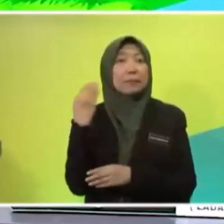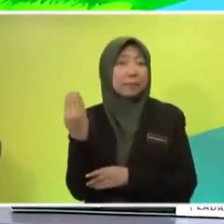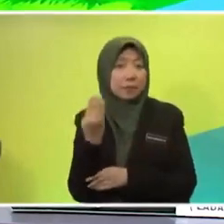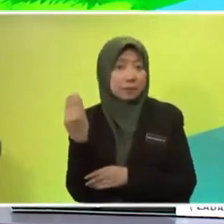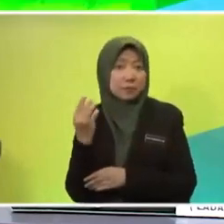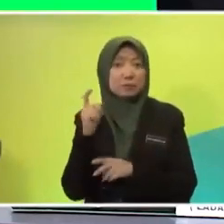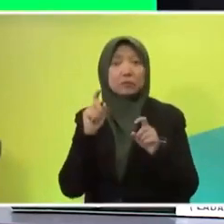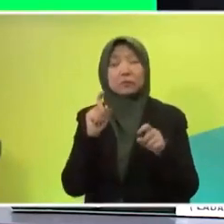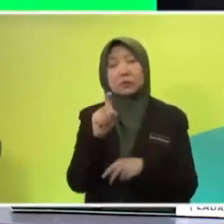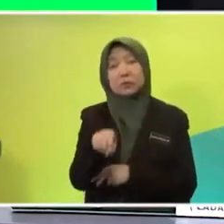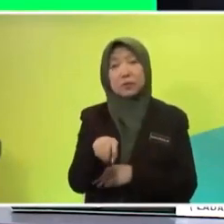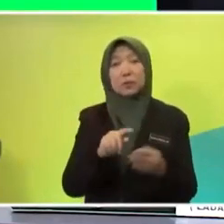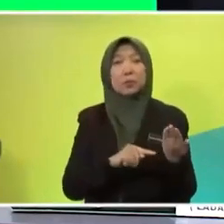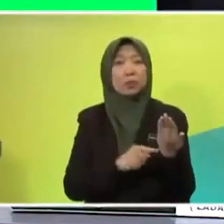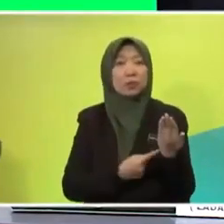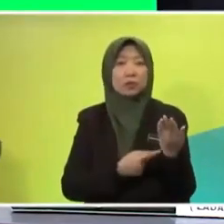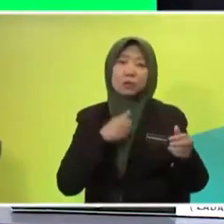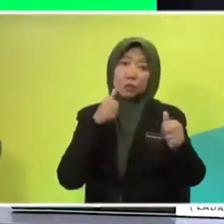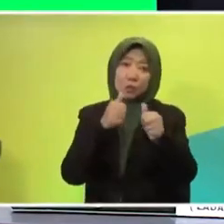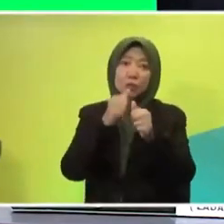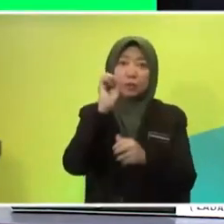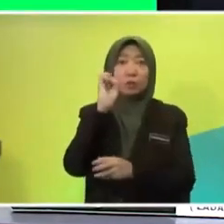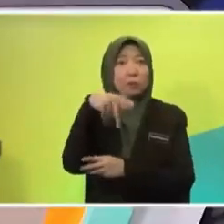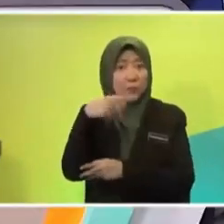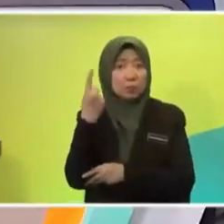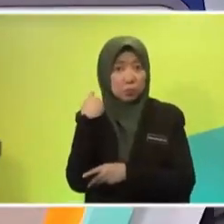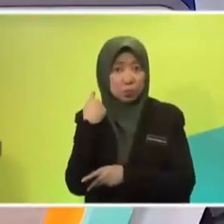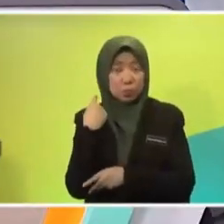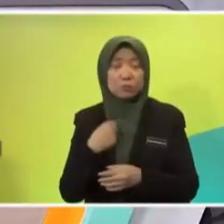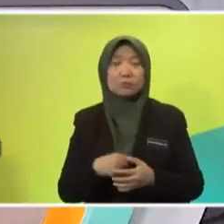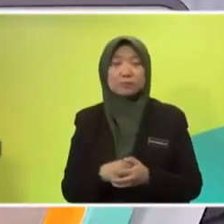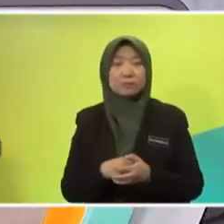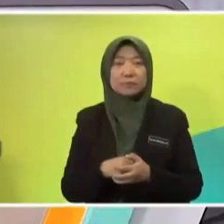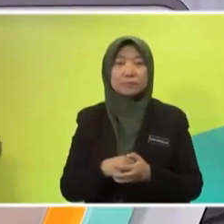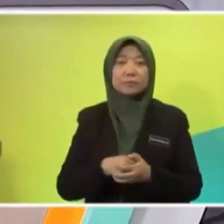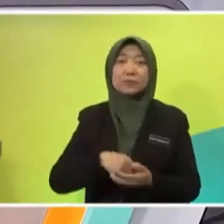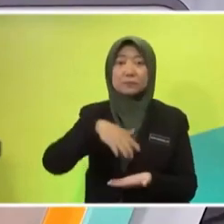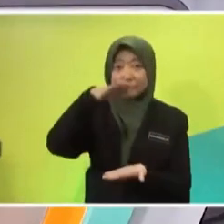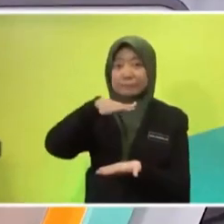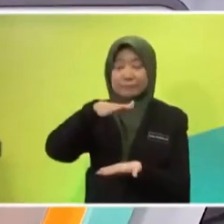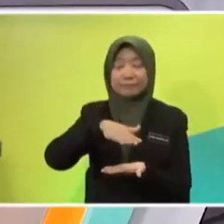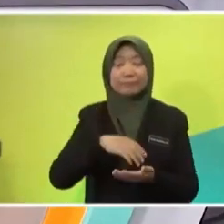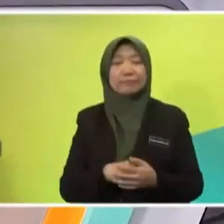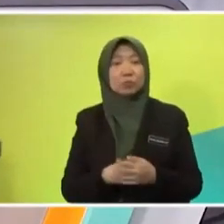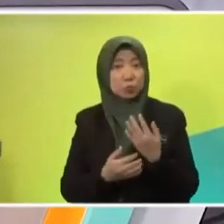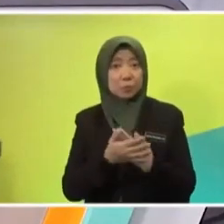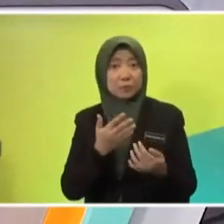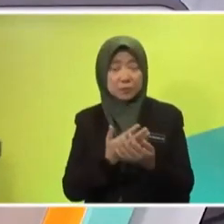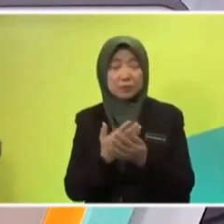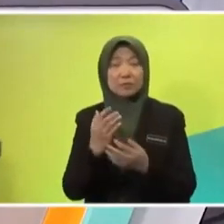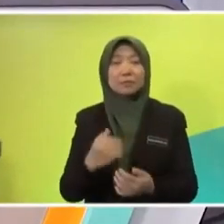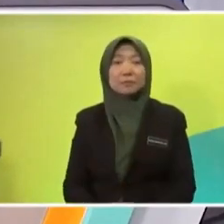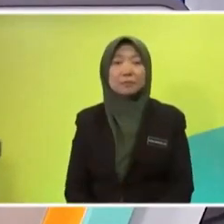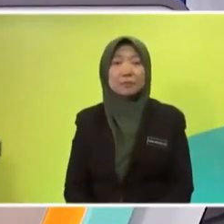mulakan mengamalkan SOP dahulu. Boleh Cikgu? Okey. Kita mulakan dengan Cikgu Suryani terlebih dahulu. Pastikan anda